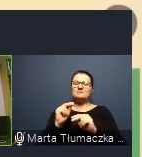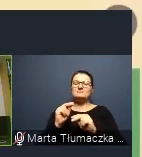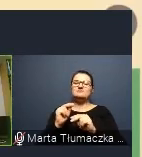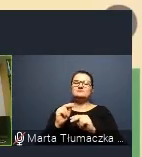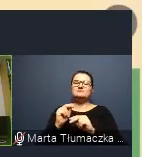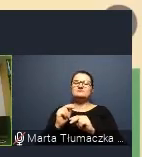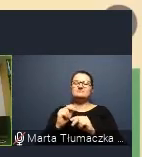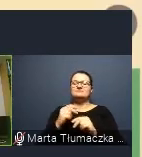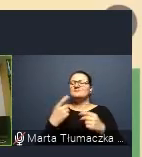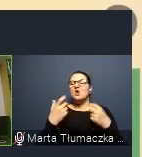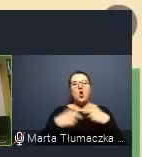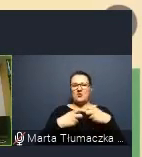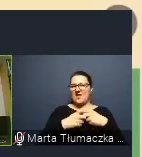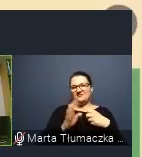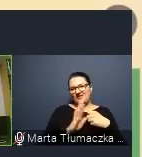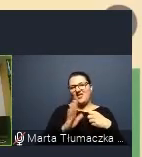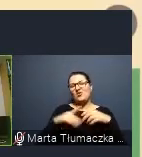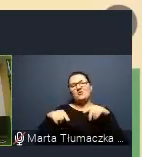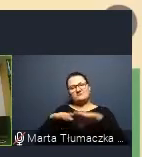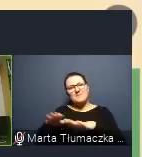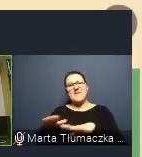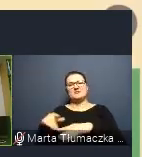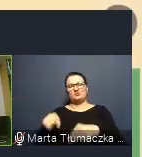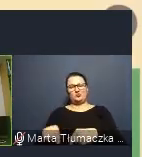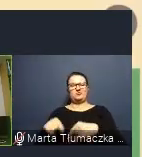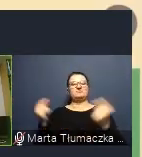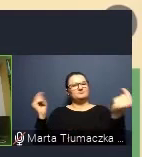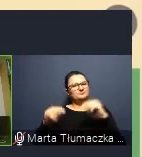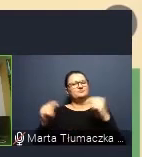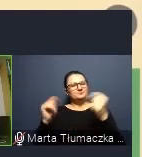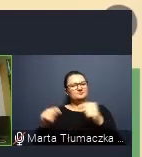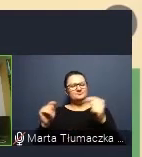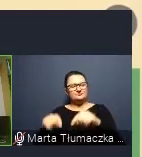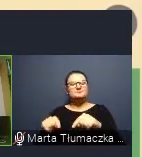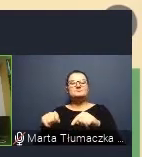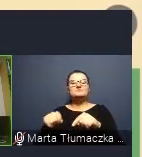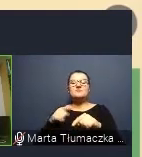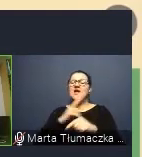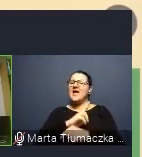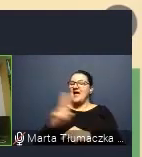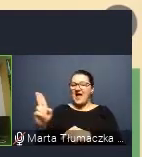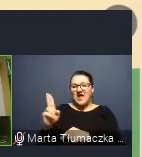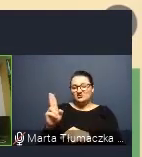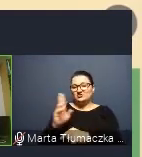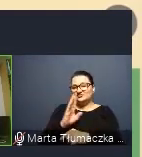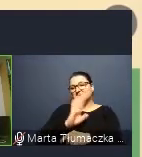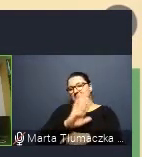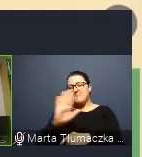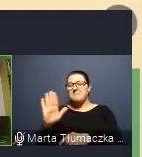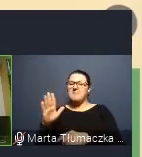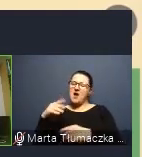nie online'owej, tylko w realu tak zwanym, każdy z nas dysponuje jakimiś